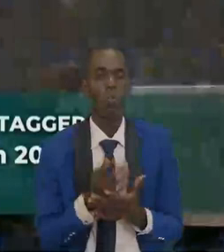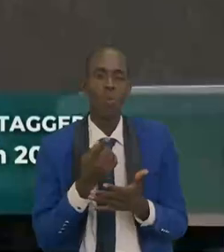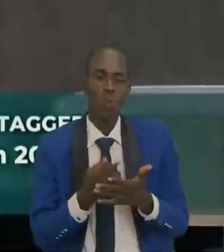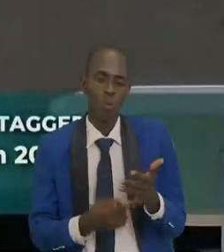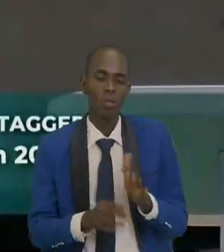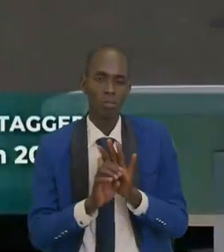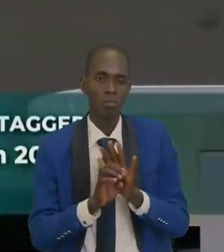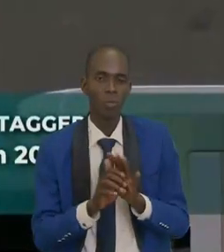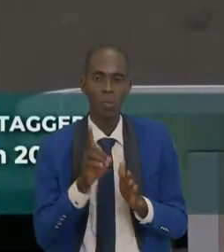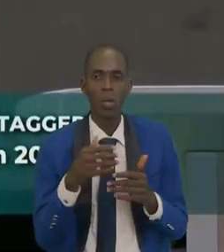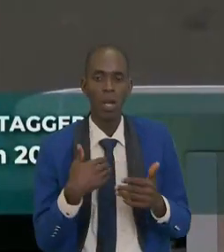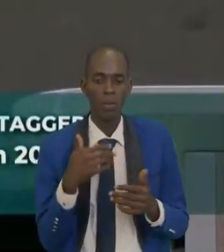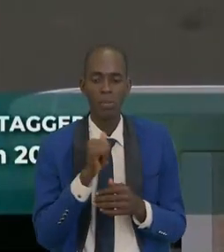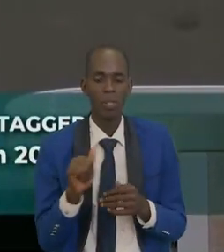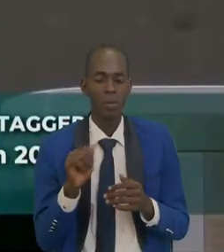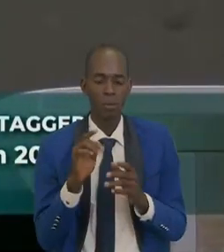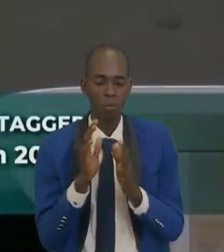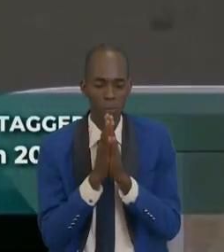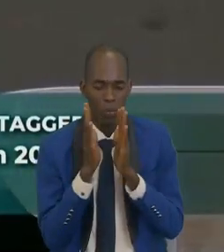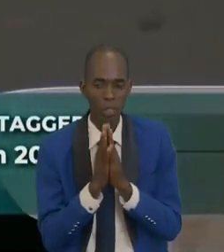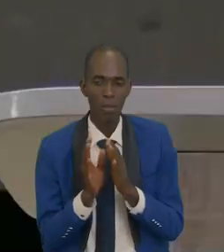Et si tu es un partenaire de prière,